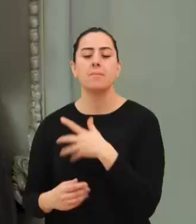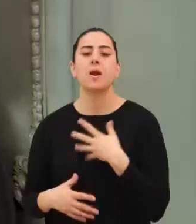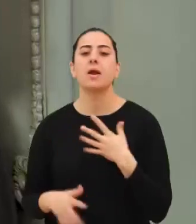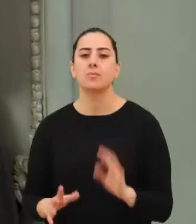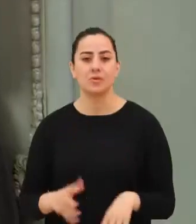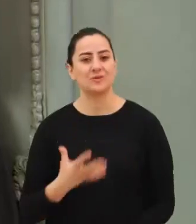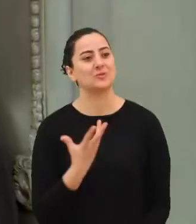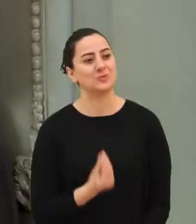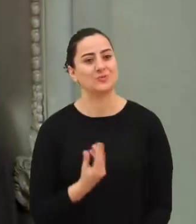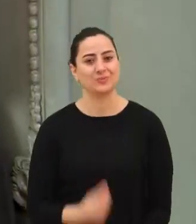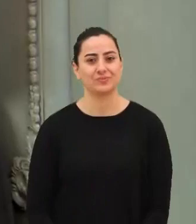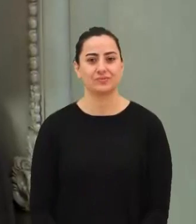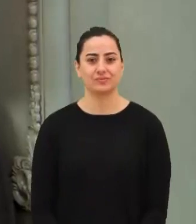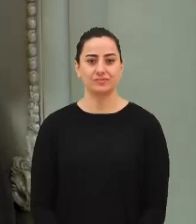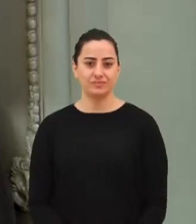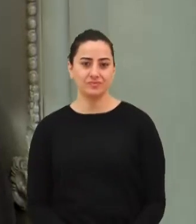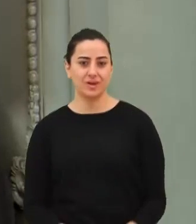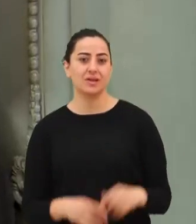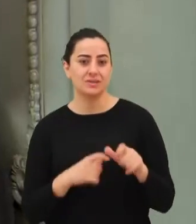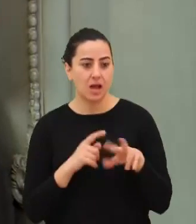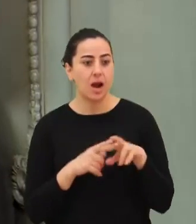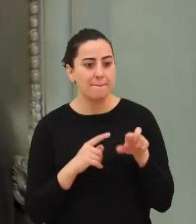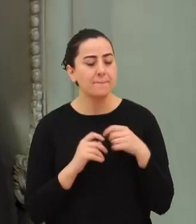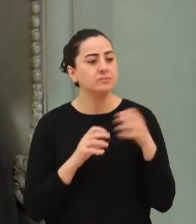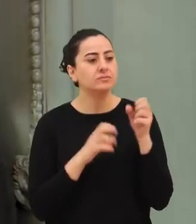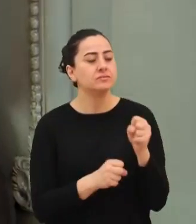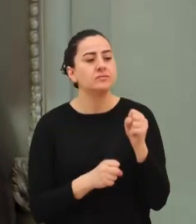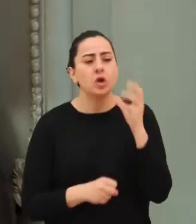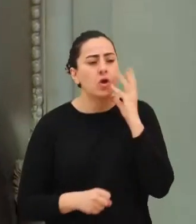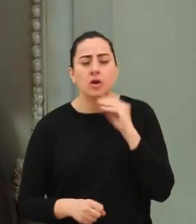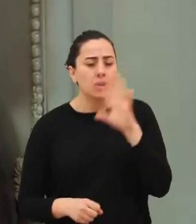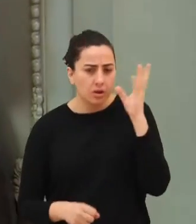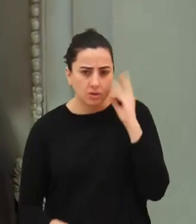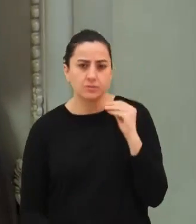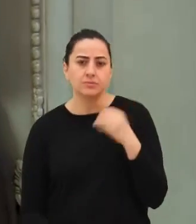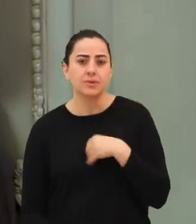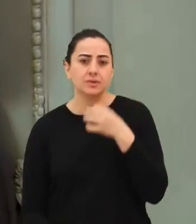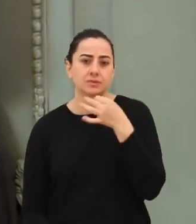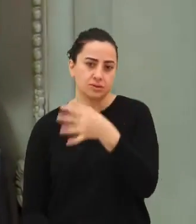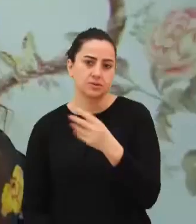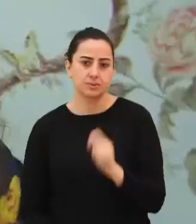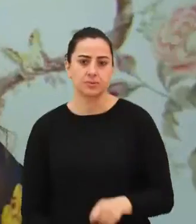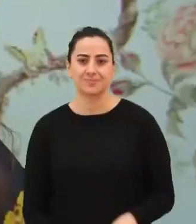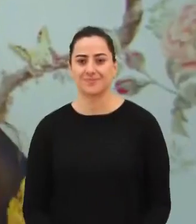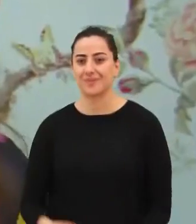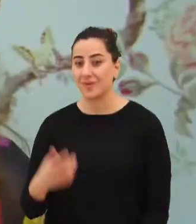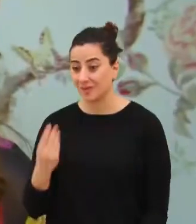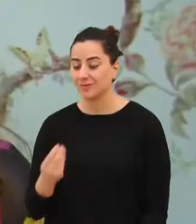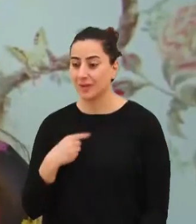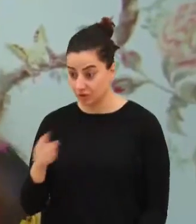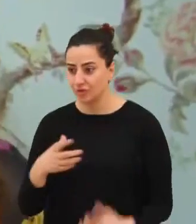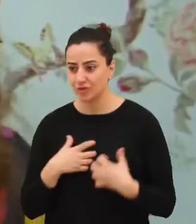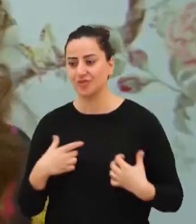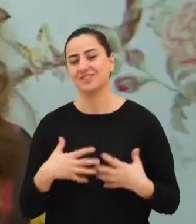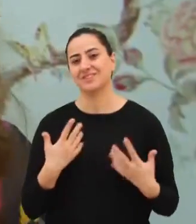bırakmam. Tabii ki efendim. İnanın zarfa bir kene gibi yapışırım. Olan biteni gelir size ispiyonlarım efendim. Ay, sana